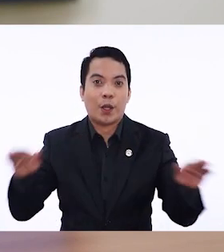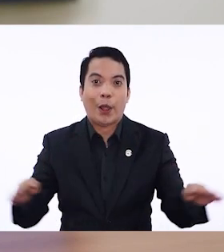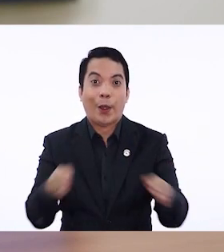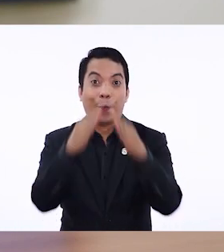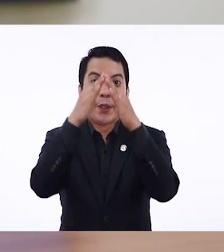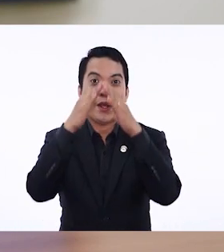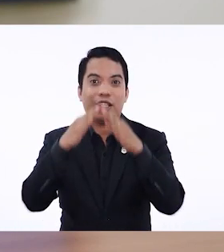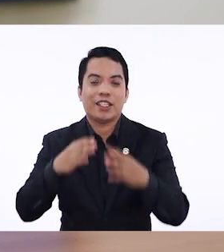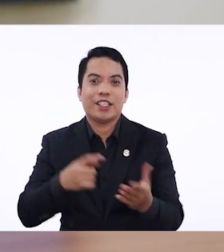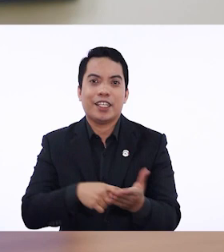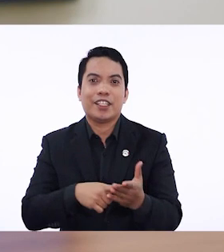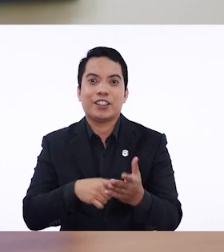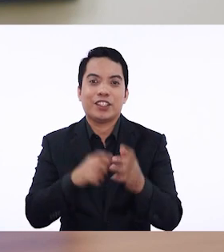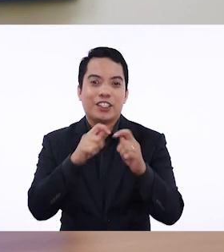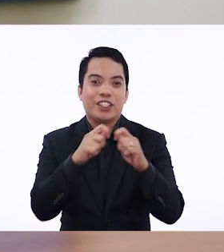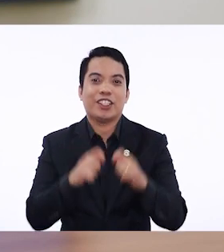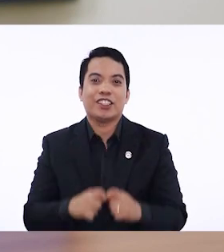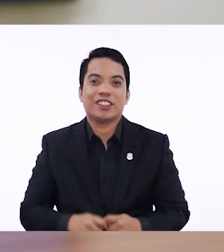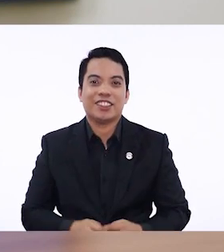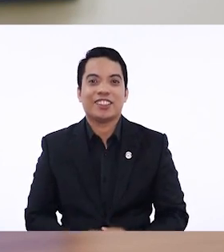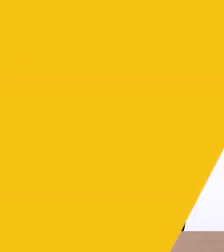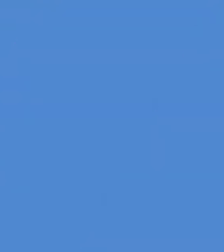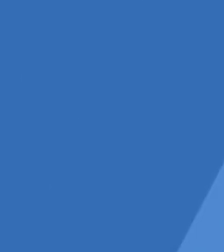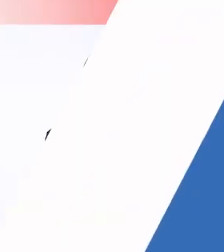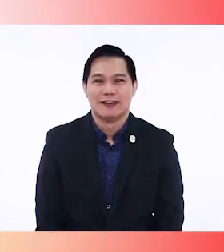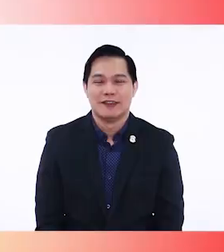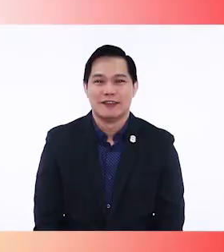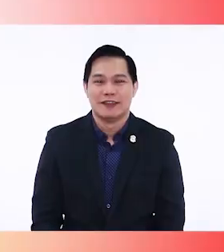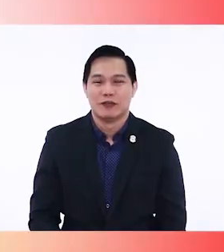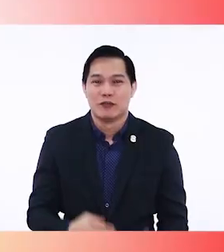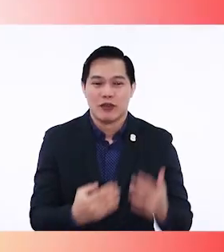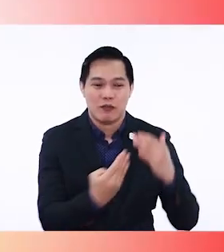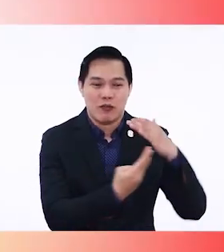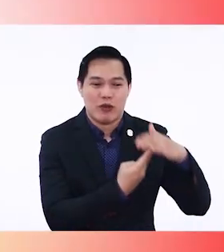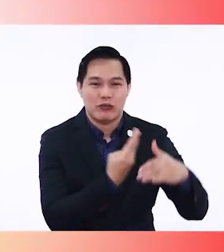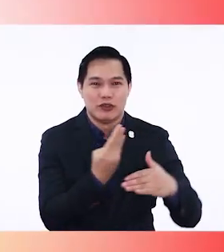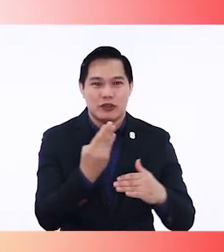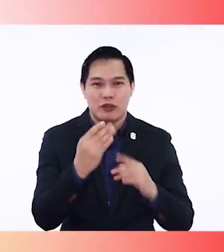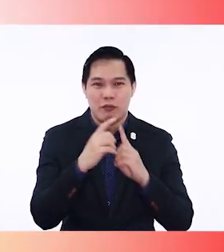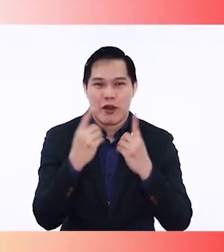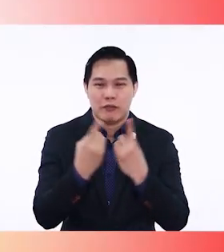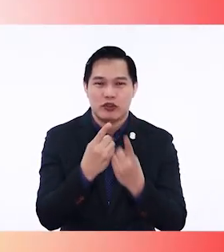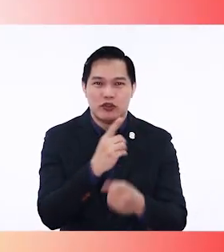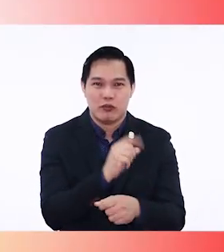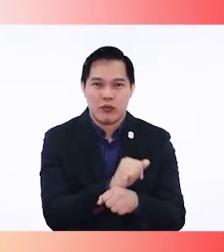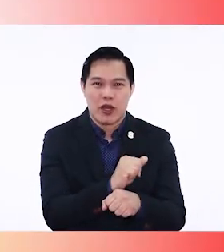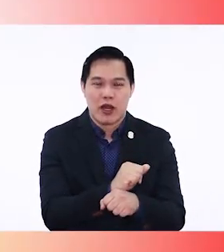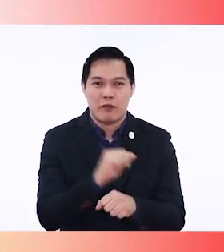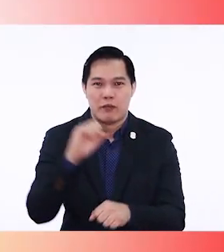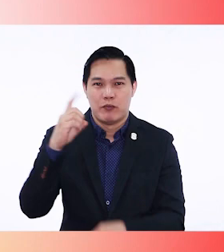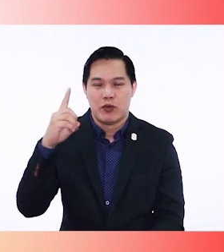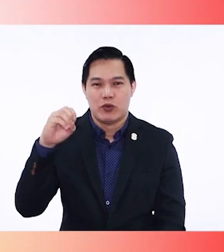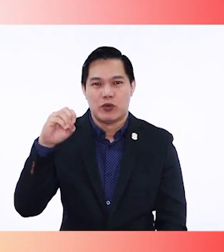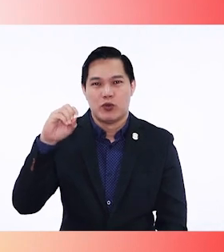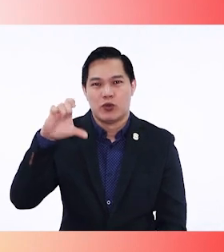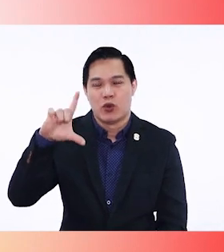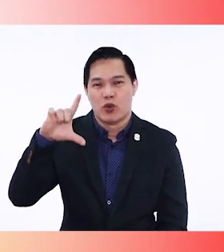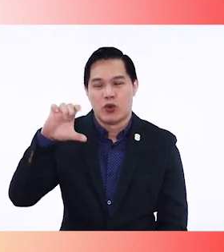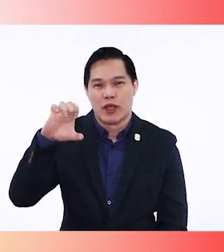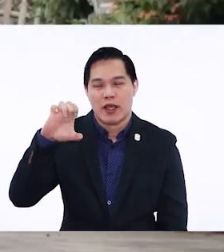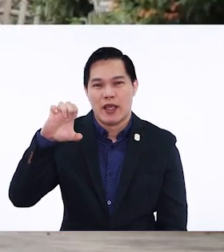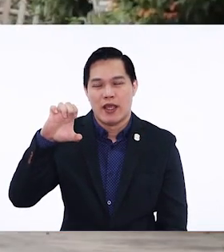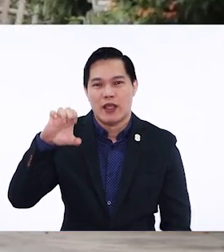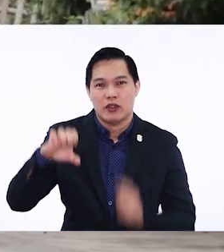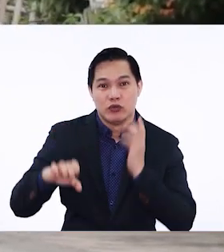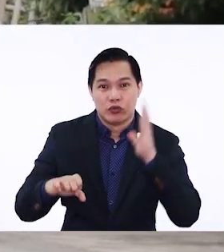Albay. Narito ang mga detalye. Ayon sa Department of Labor and Employment o DOLE, itong